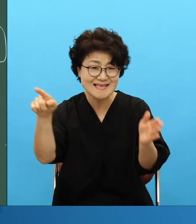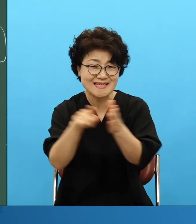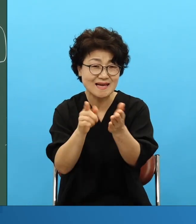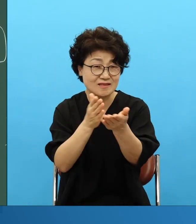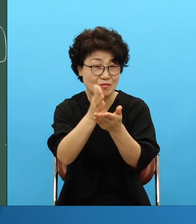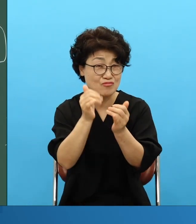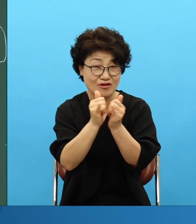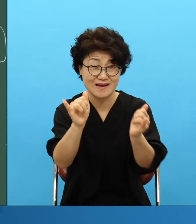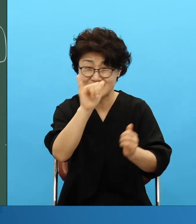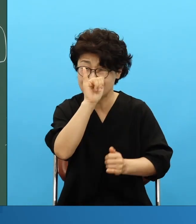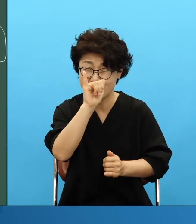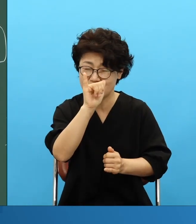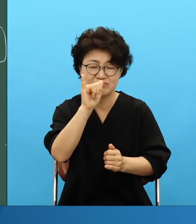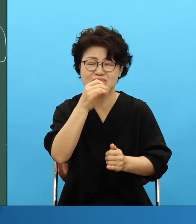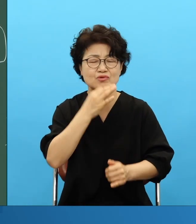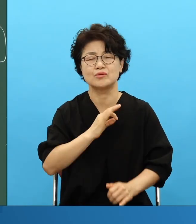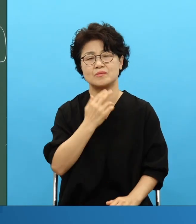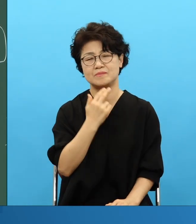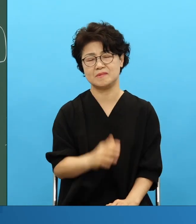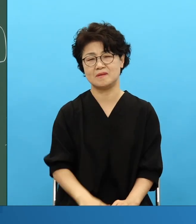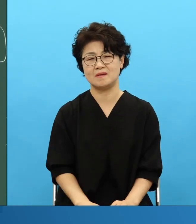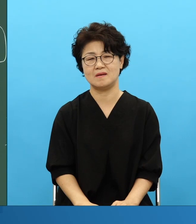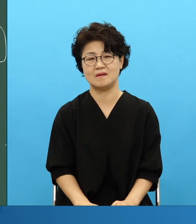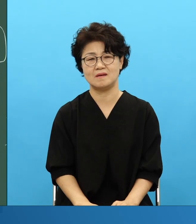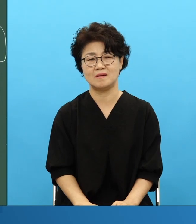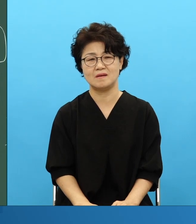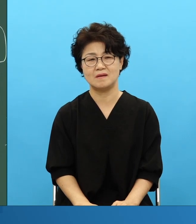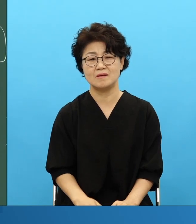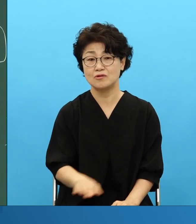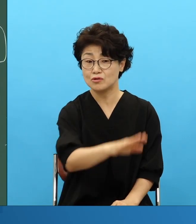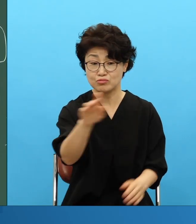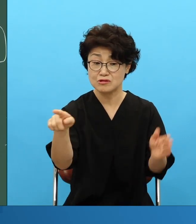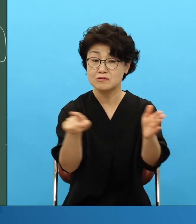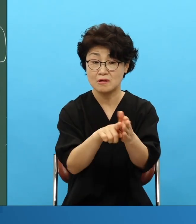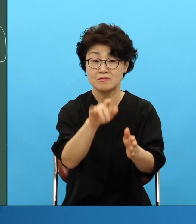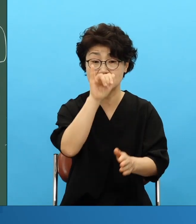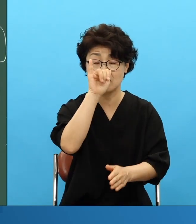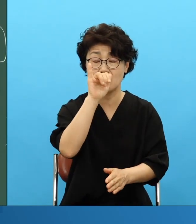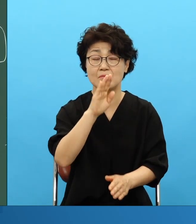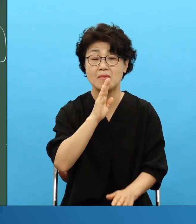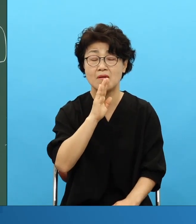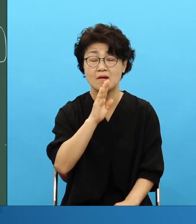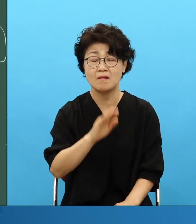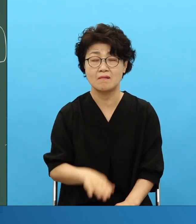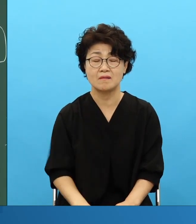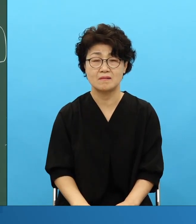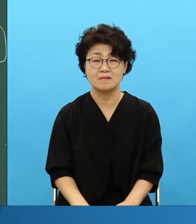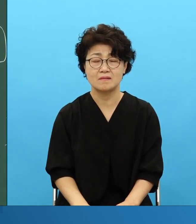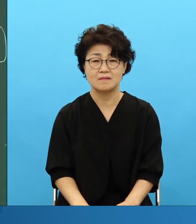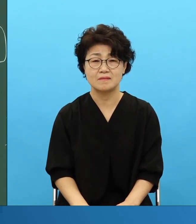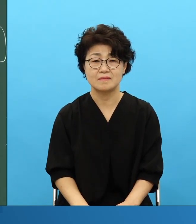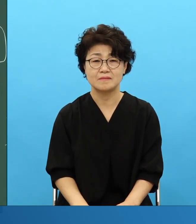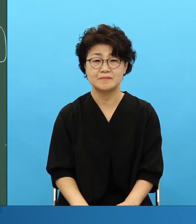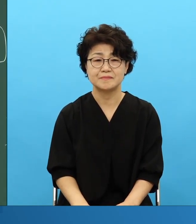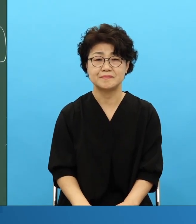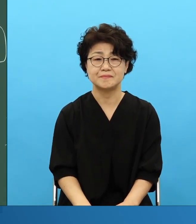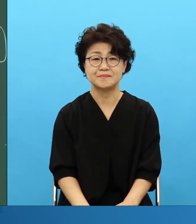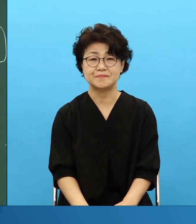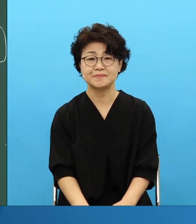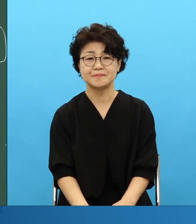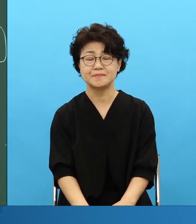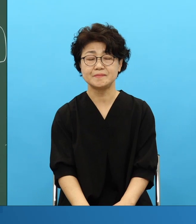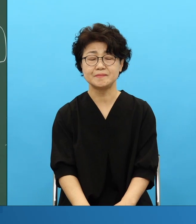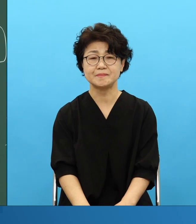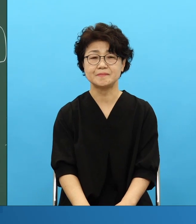comes out, they cannot receive answers. 신학이 모자라서 응답 못 받습니까? 아니잖아요. You can't receive answers because you lack your theology. 여기 초창기에